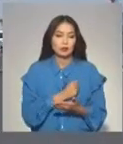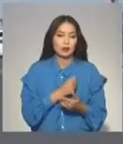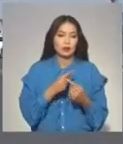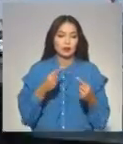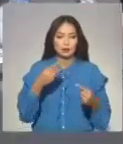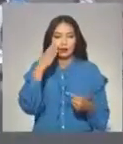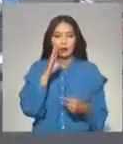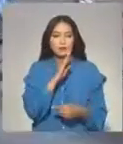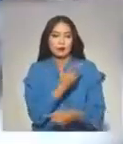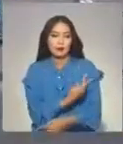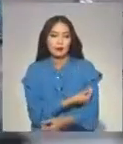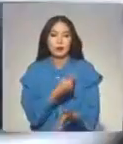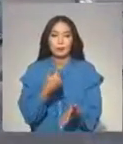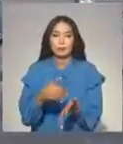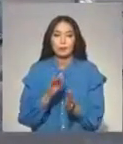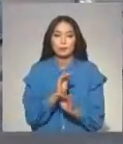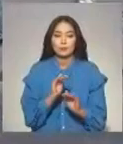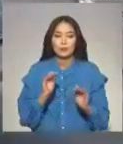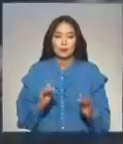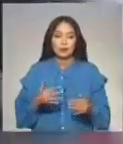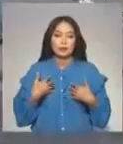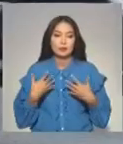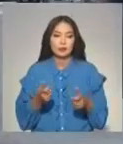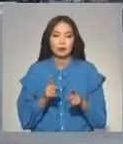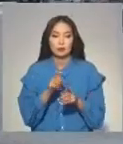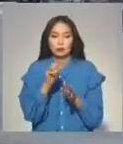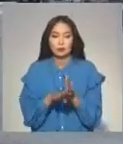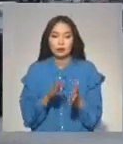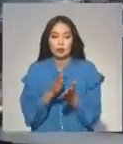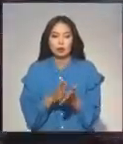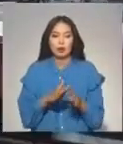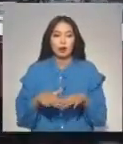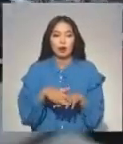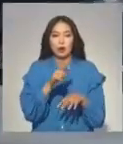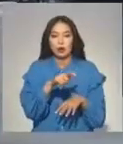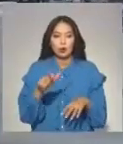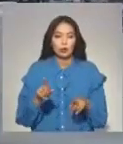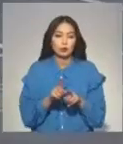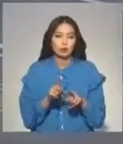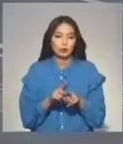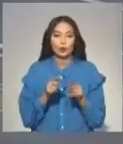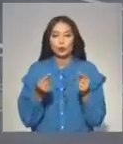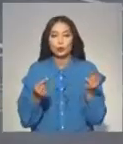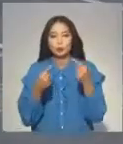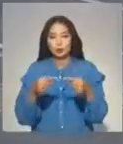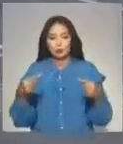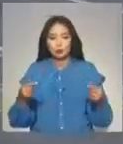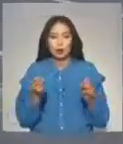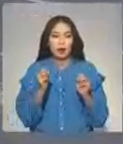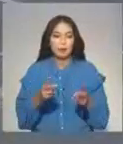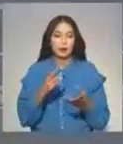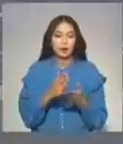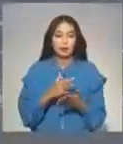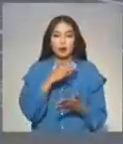ата-аналардың вакцинациядан бас тартуы баланың денсаулығына ғана емес, айналасындағы адамдарға да қауіп төндіреді дейді мамандар. Ауру көп